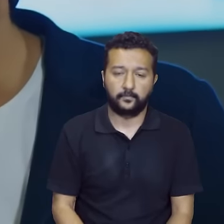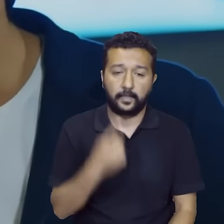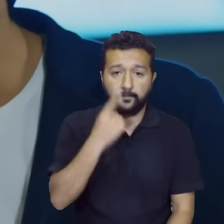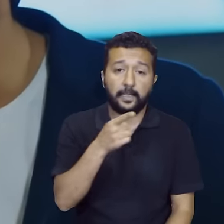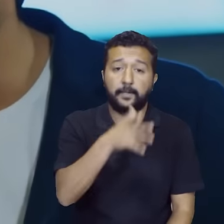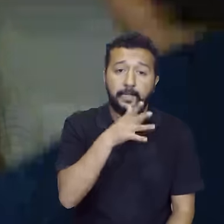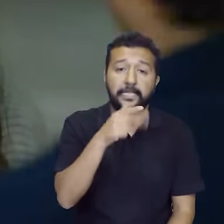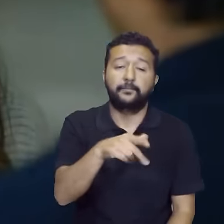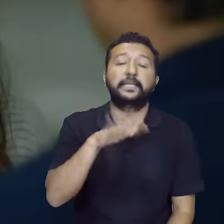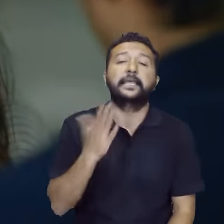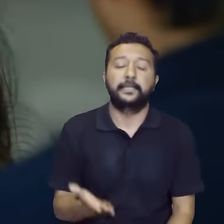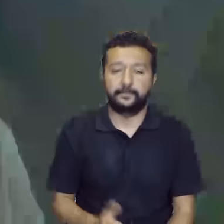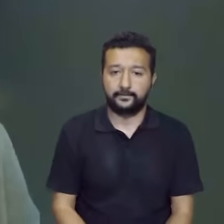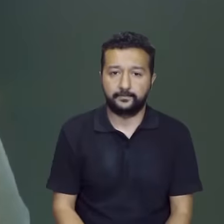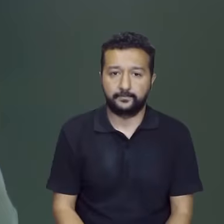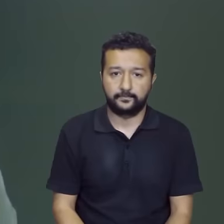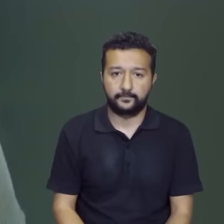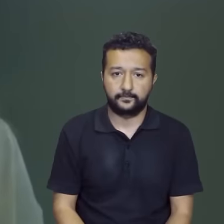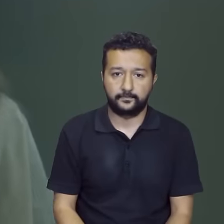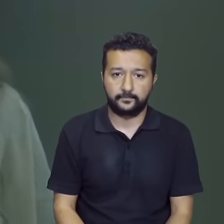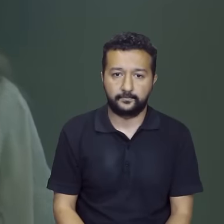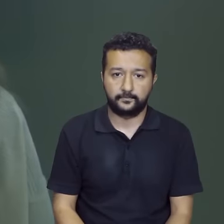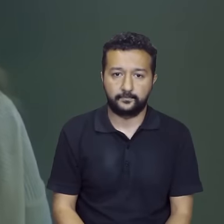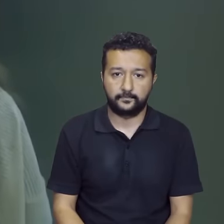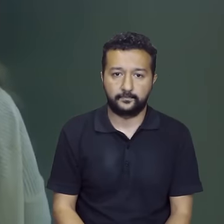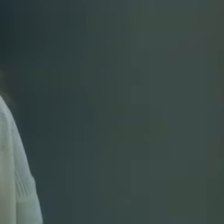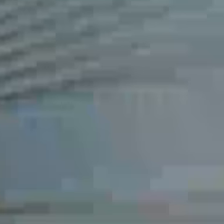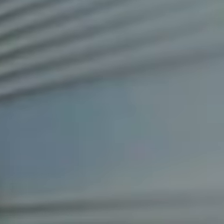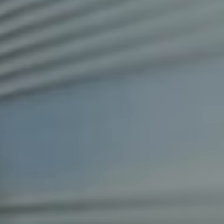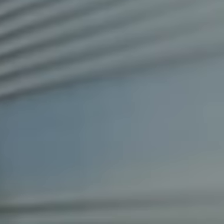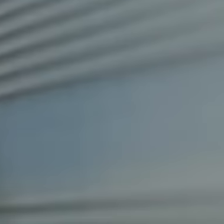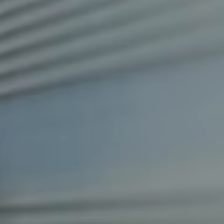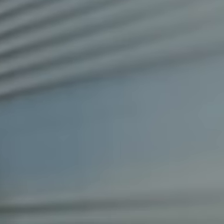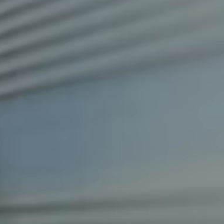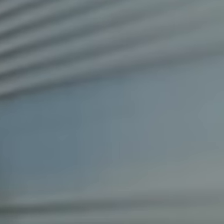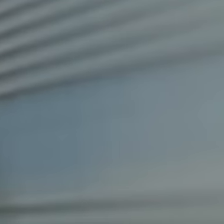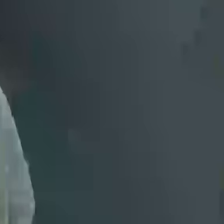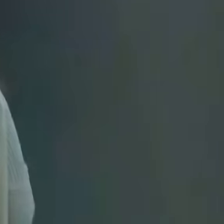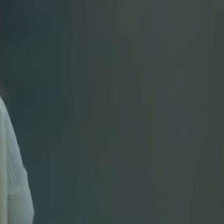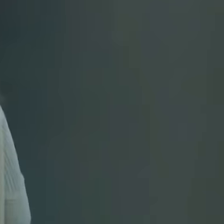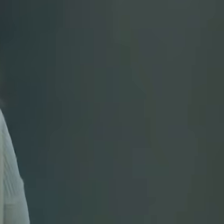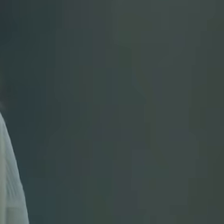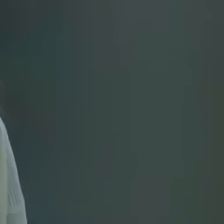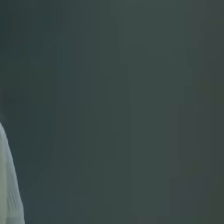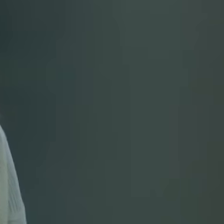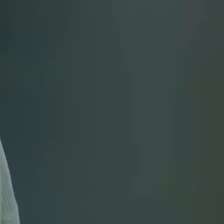Ya bak bildiğin gibi değil. Itır perdeyi hafif aralamış izliyor. Tarık Emel'in kulağına indi.